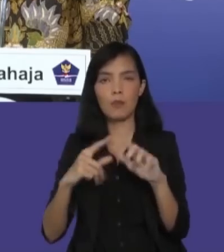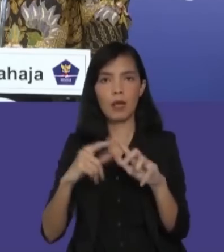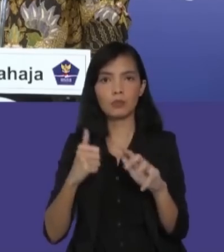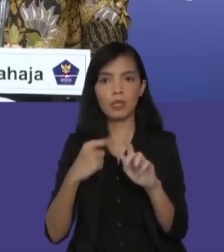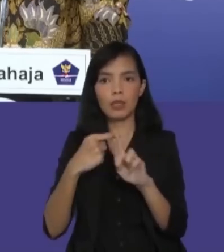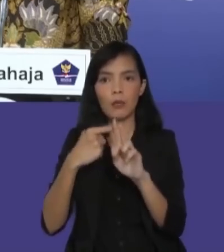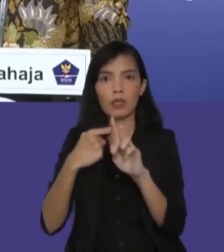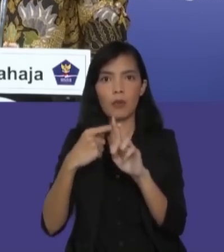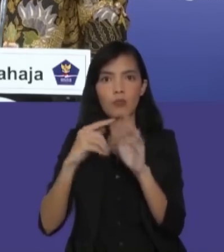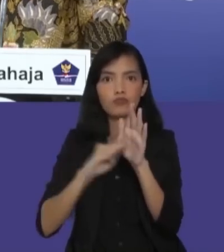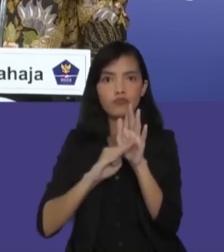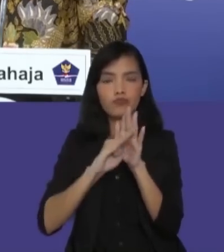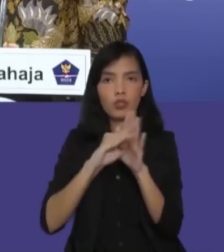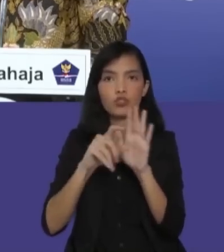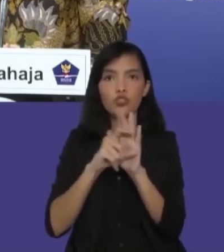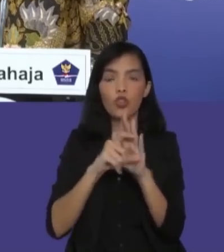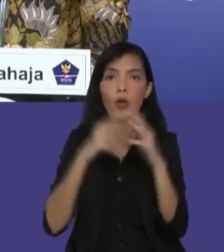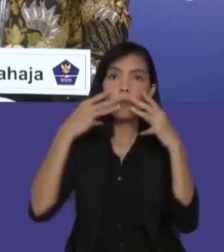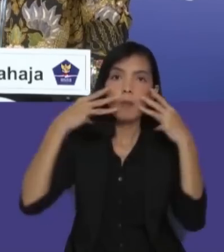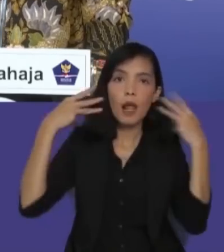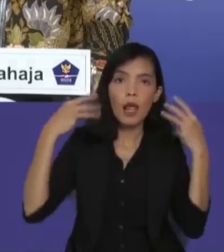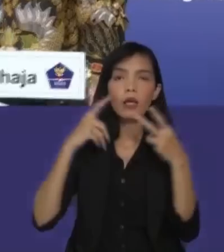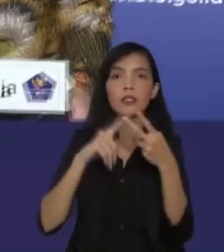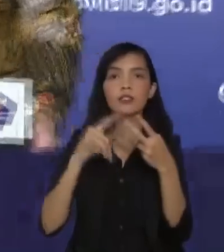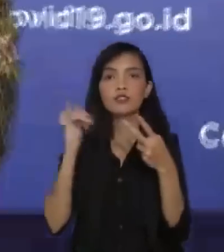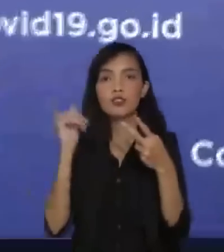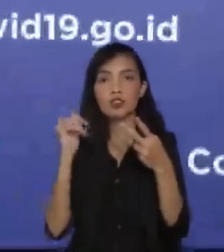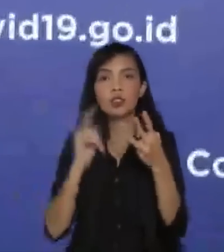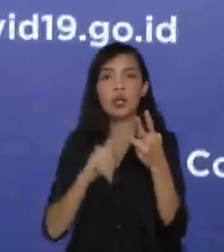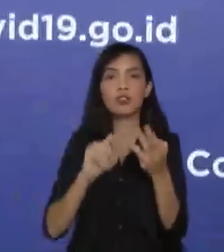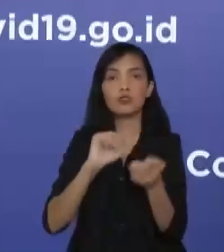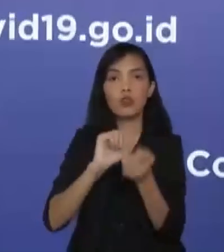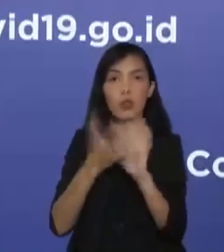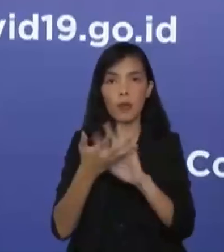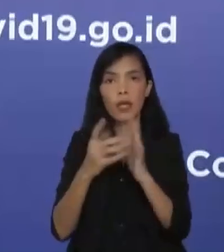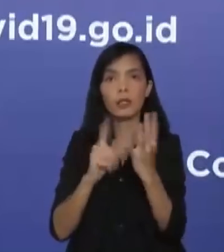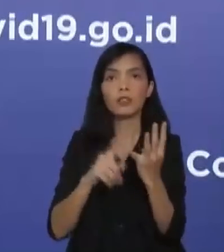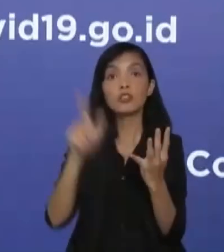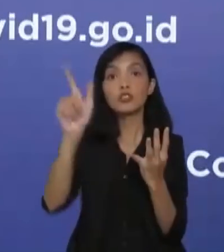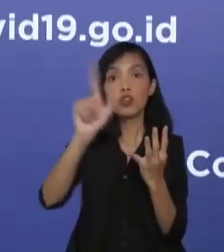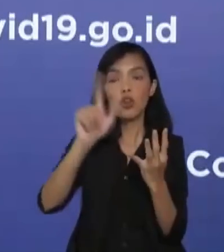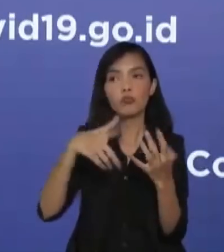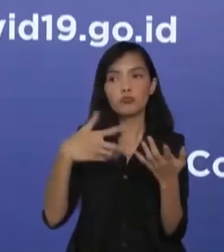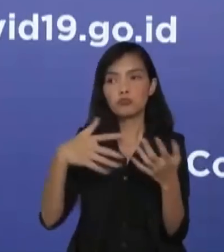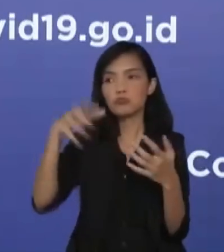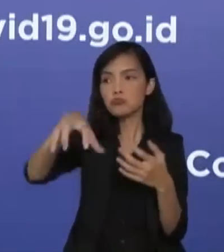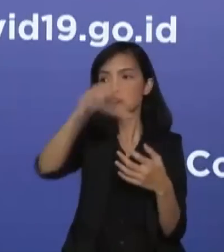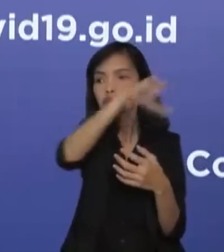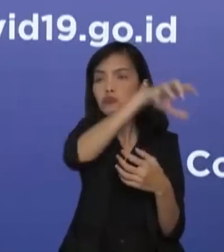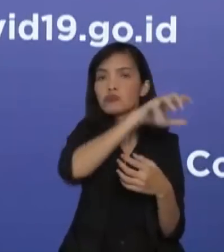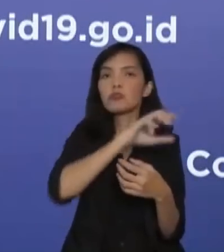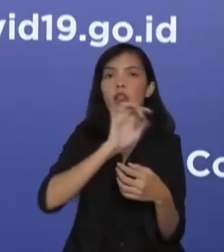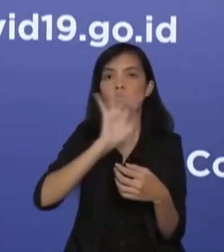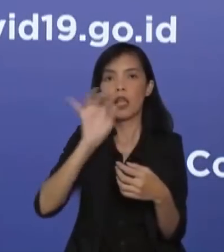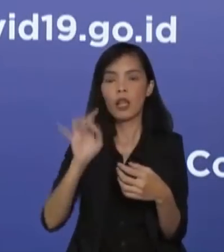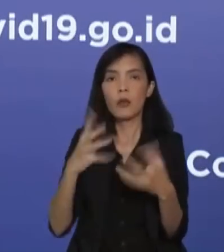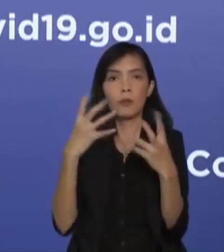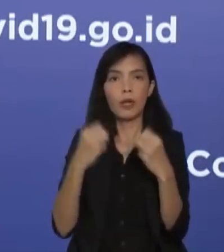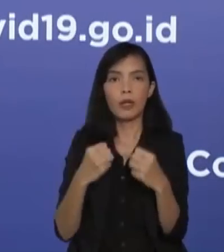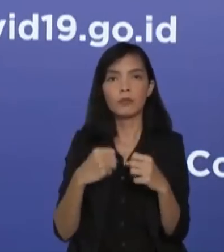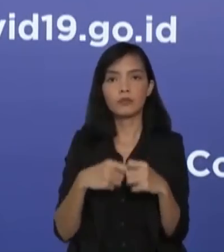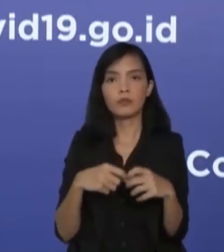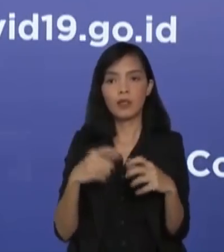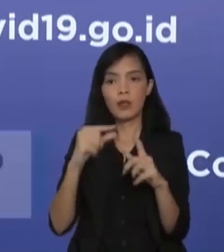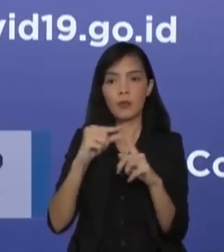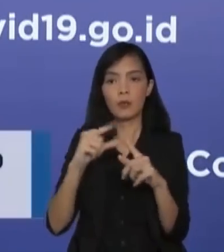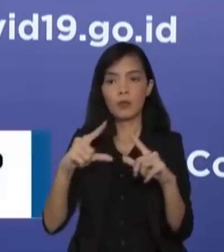di Malang, di Yogyakarta, di Surabaya, di Solo, maupun tempat-tempat lainnya. Kita harapkan convalescent